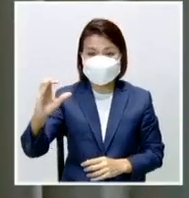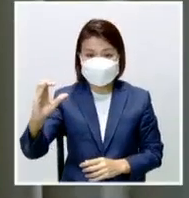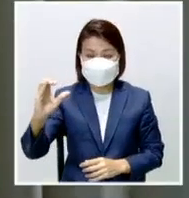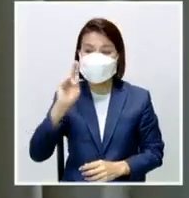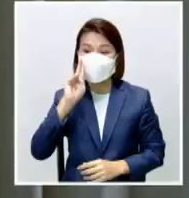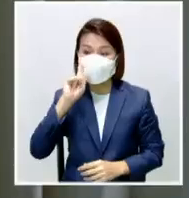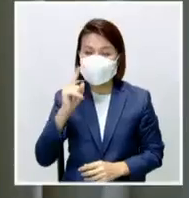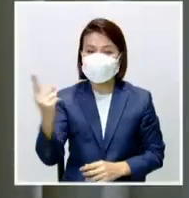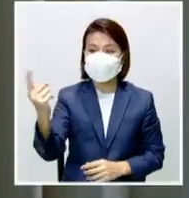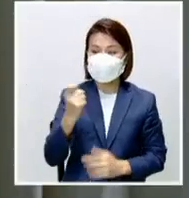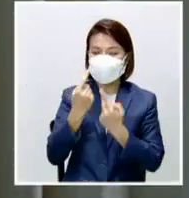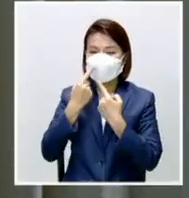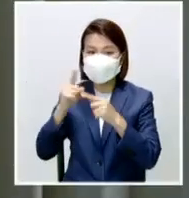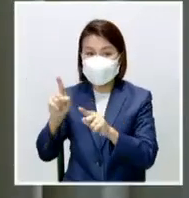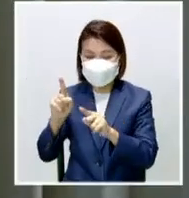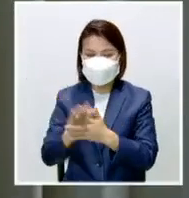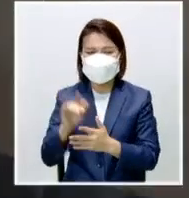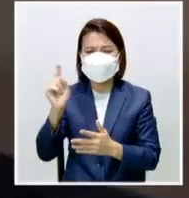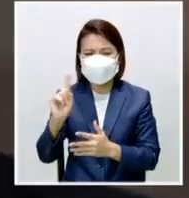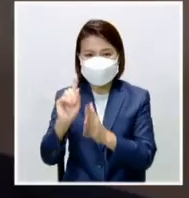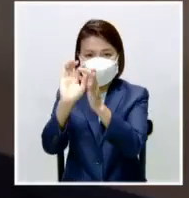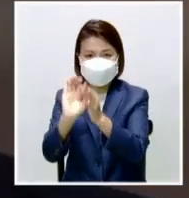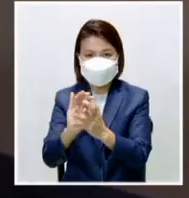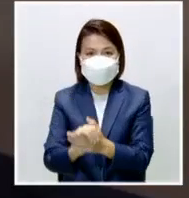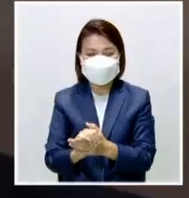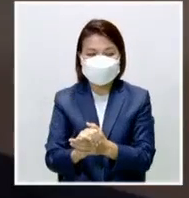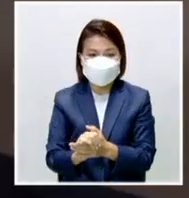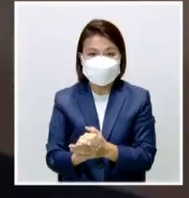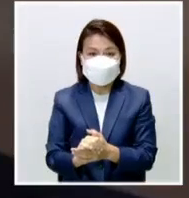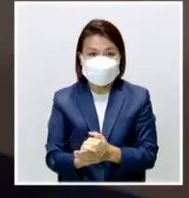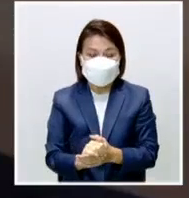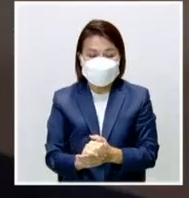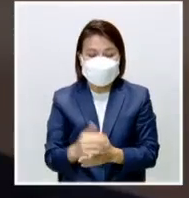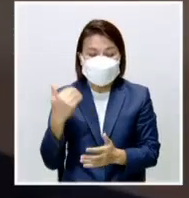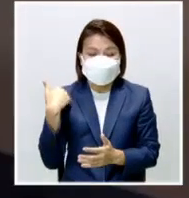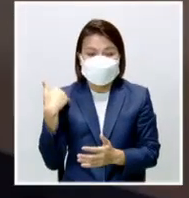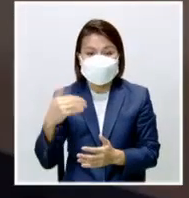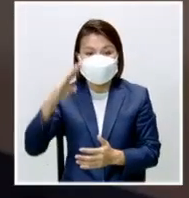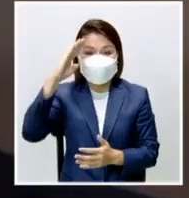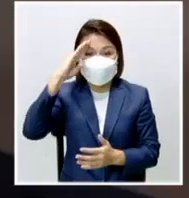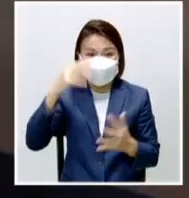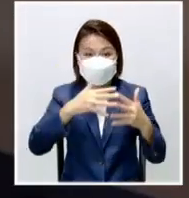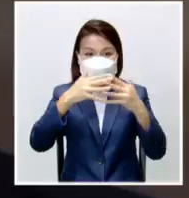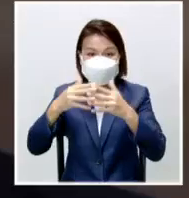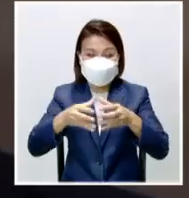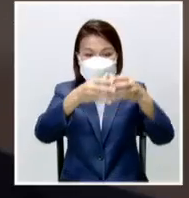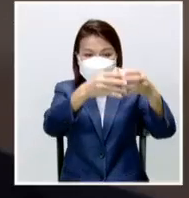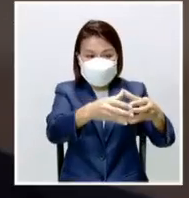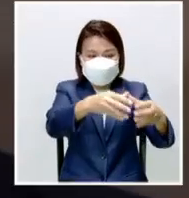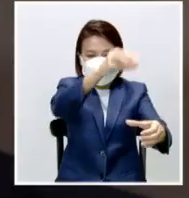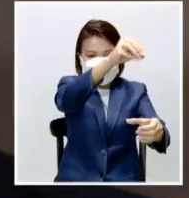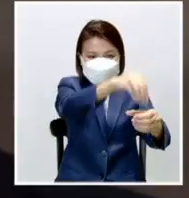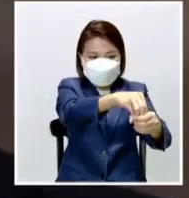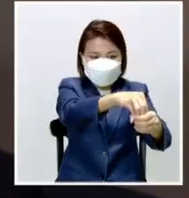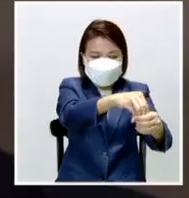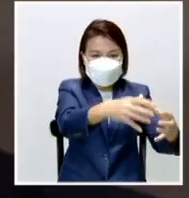ษพูดถึงประเด็นที่อาจจะมีการเลื่อนเวลาขีดเส้นตายในการถอนทหารอเมริกันออกจากอัฟกานิสถาน